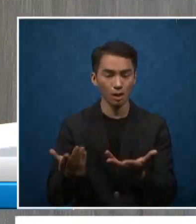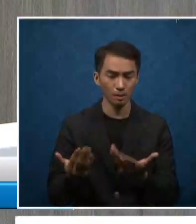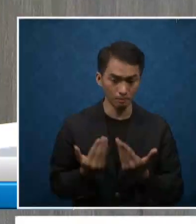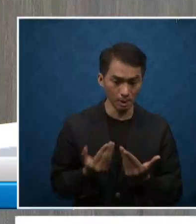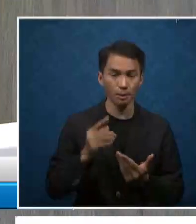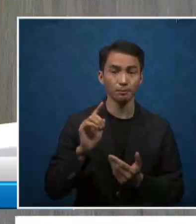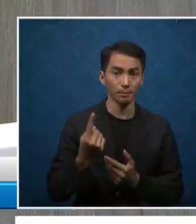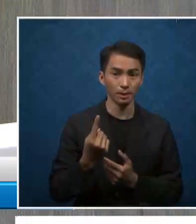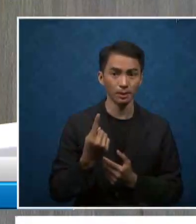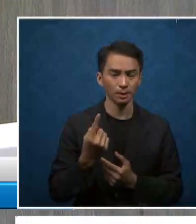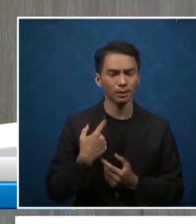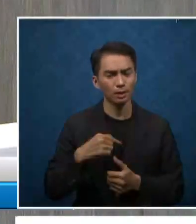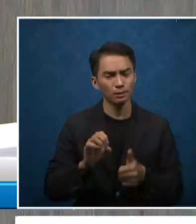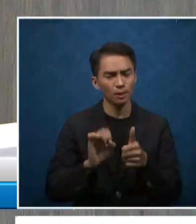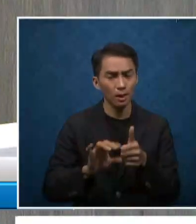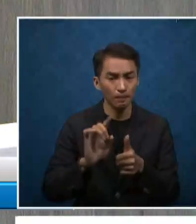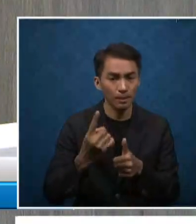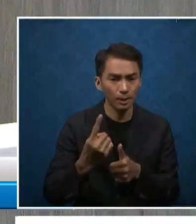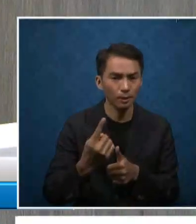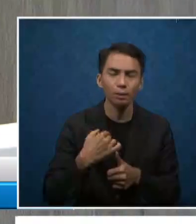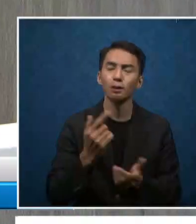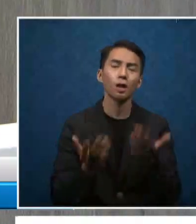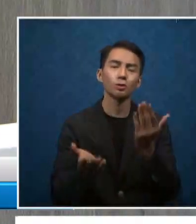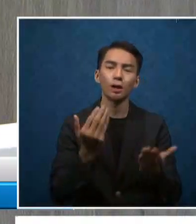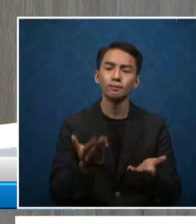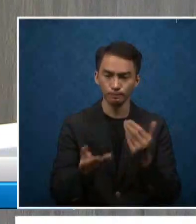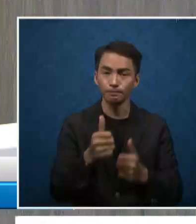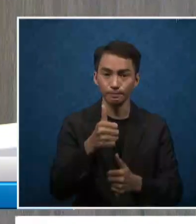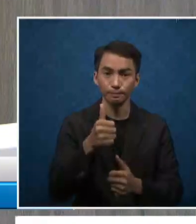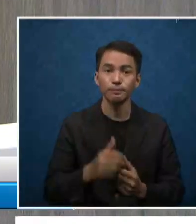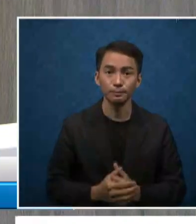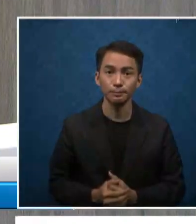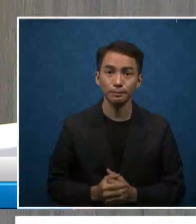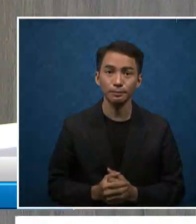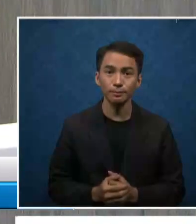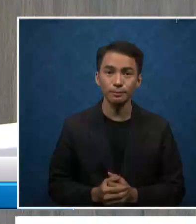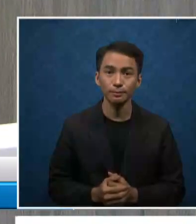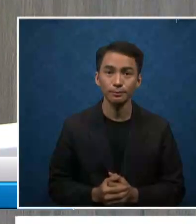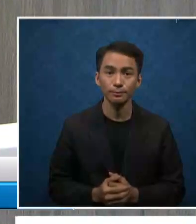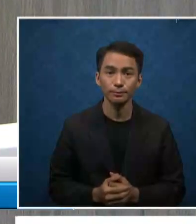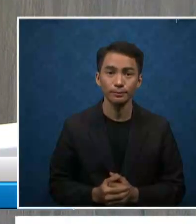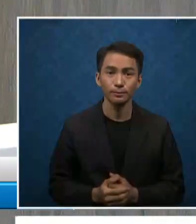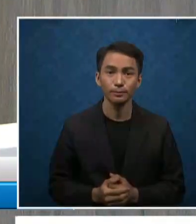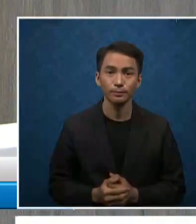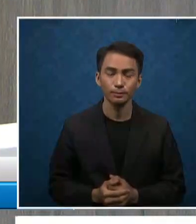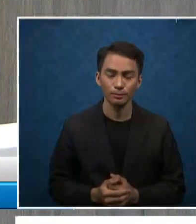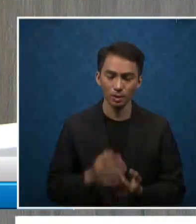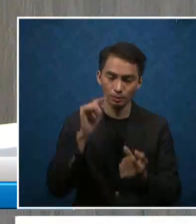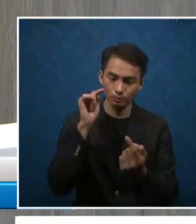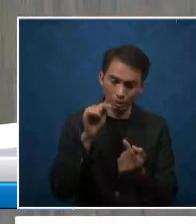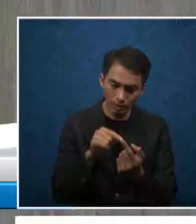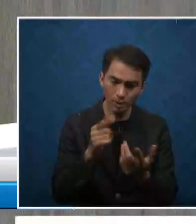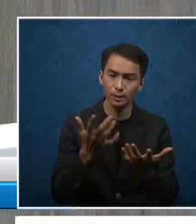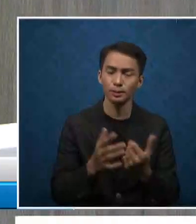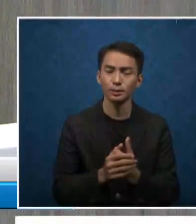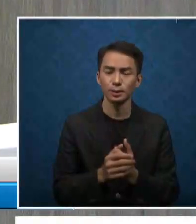งานปจำปีแล้วคอยแดงคคิเห็น ก็ไม่วากันนะครับซึงจิ ๆ ทำไจะให้มีกำหนดเป้าหมายตัวชวัตร